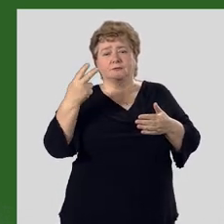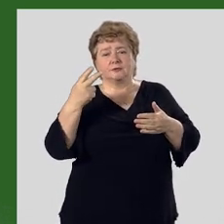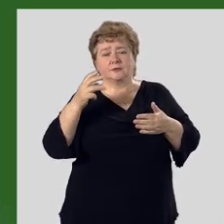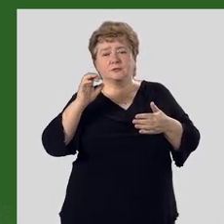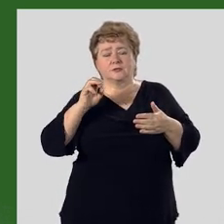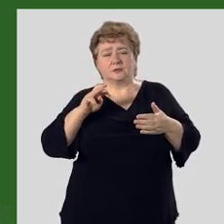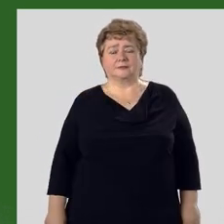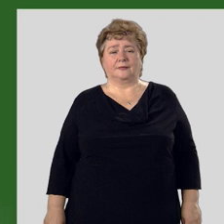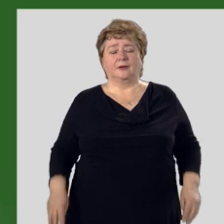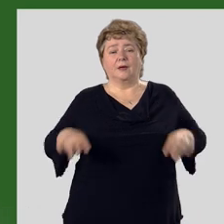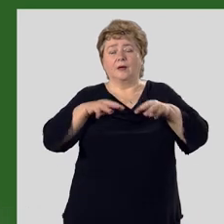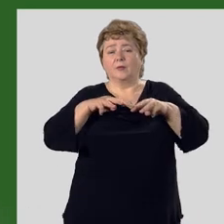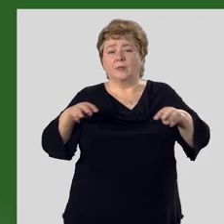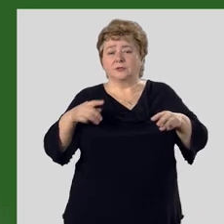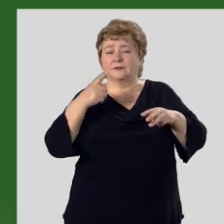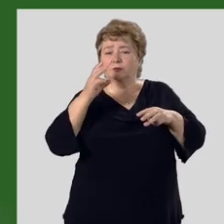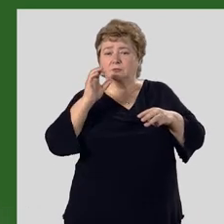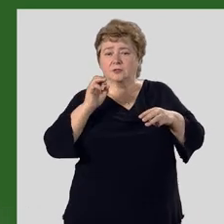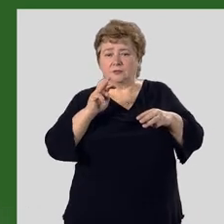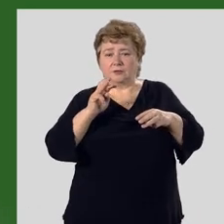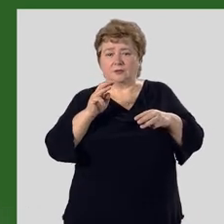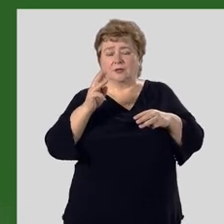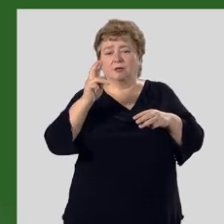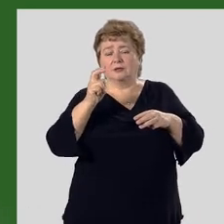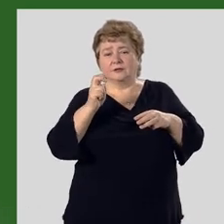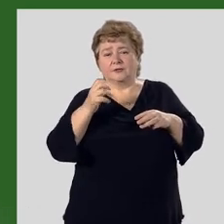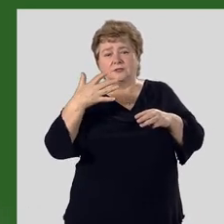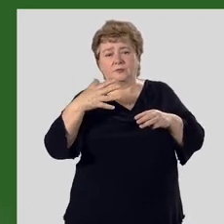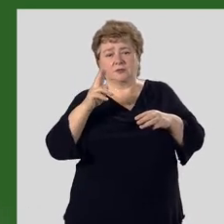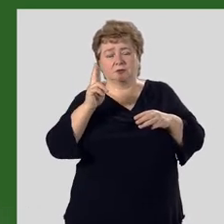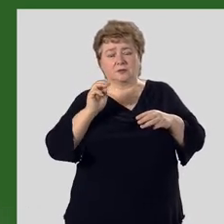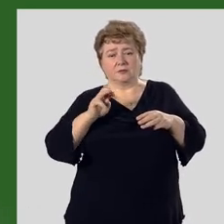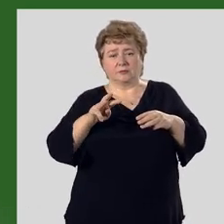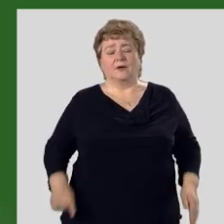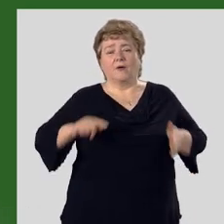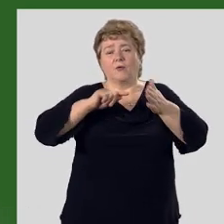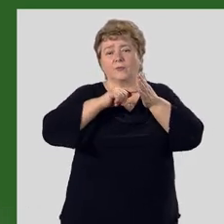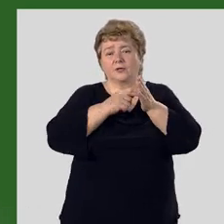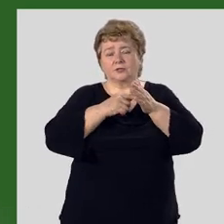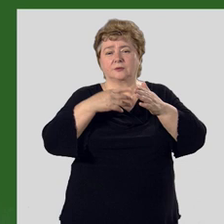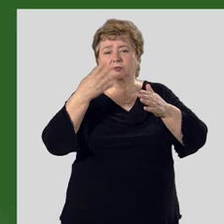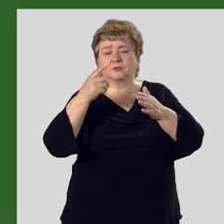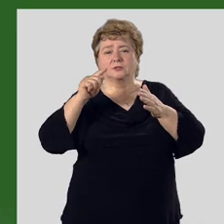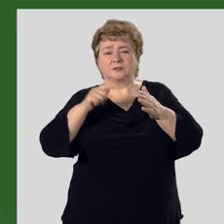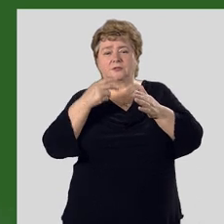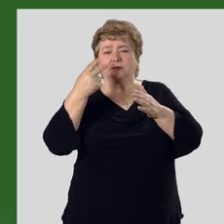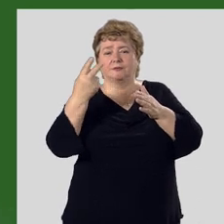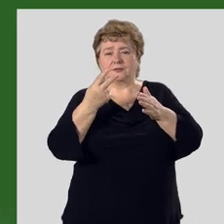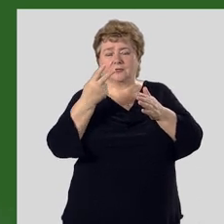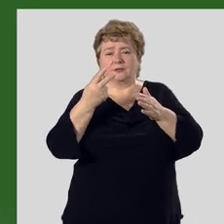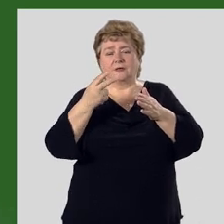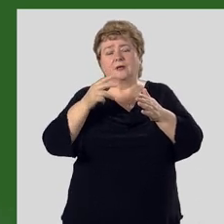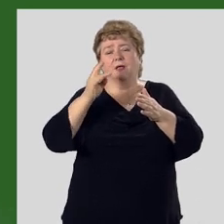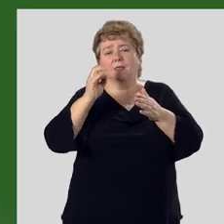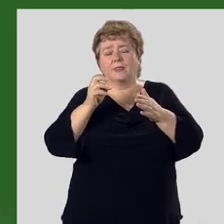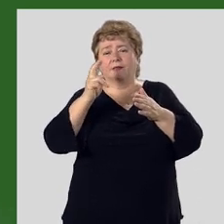4,2 сантиметра. Масштаб в одном сантиметре 250 километров. Умножаем 4,2